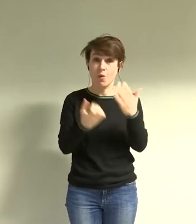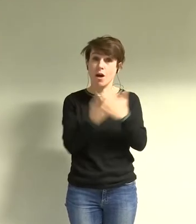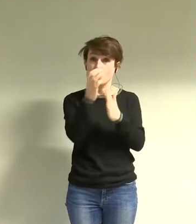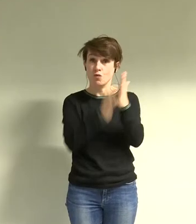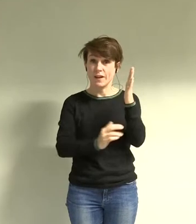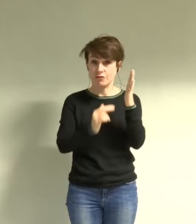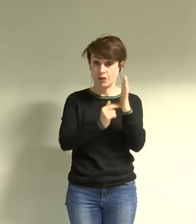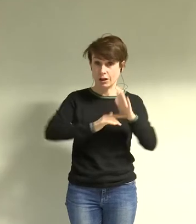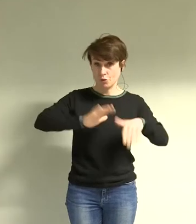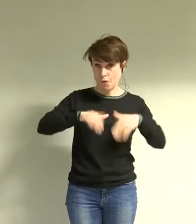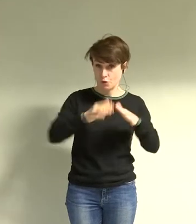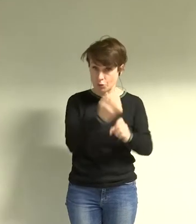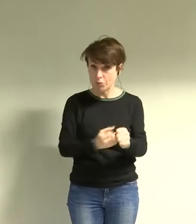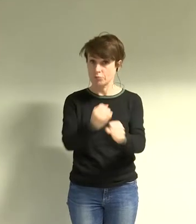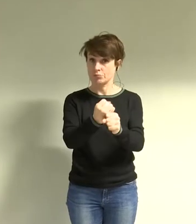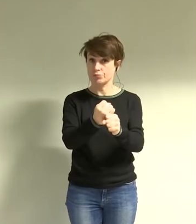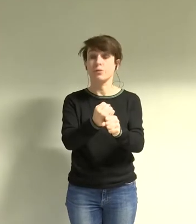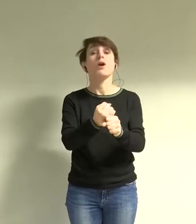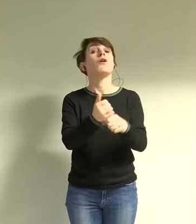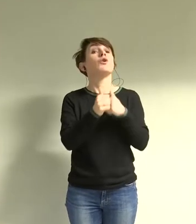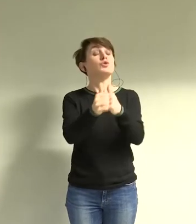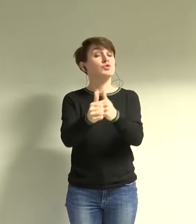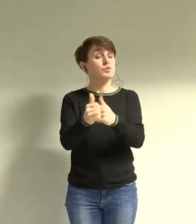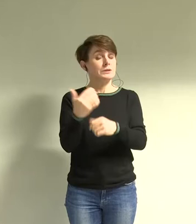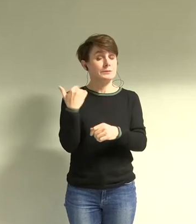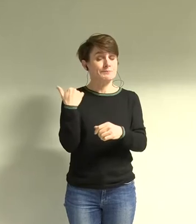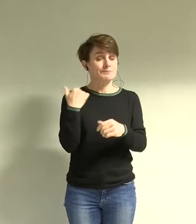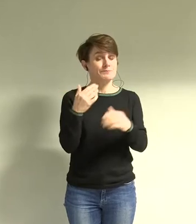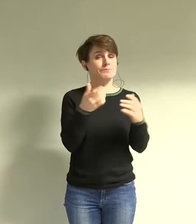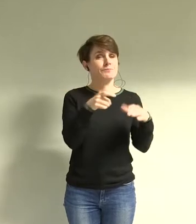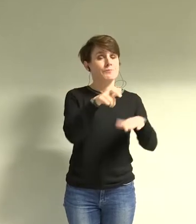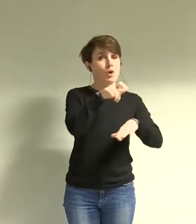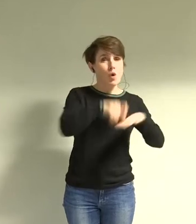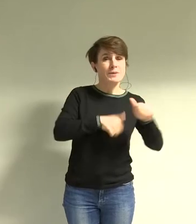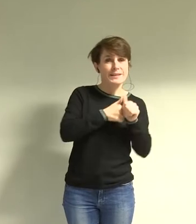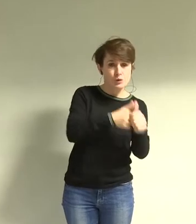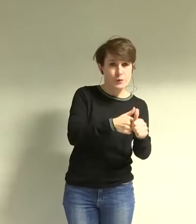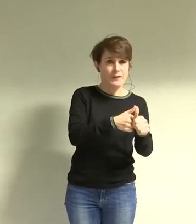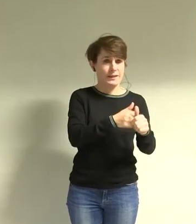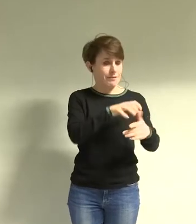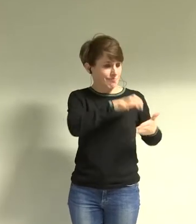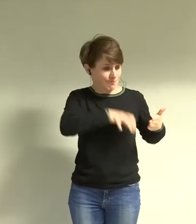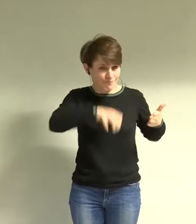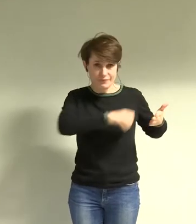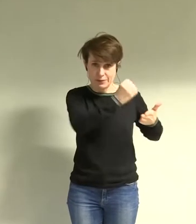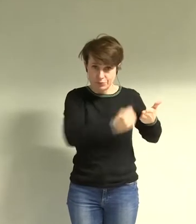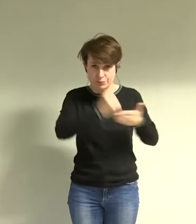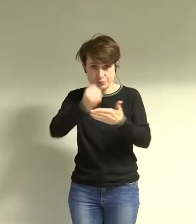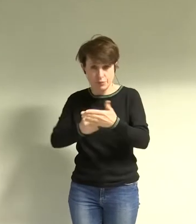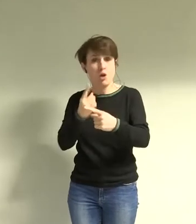sur la base des deux rapports établis par les comités de liaison des comités de suivi et les échanges qui ont eu lieu avec les membres des